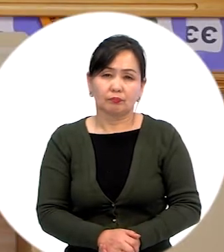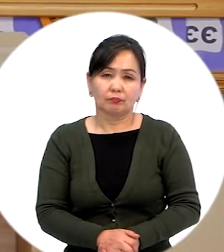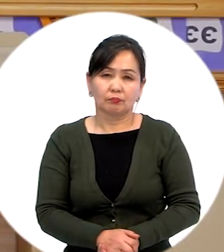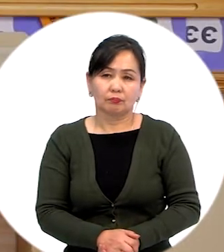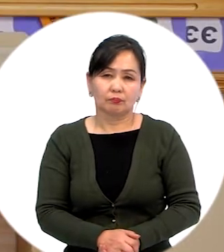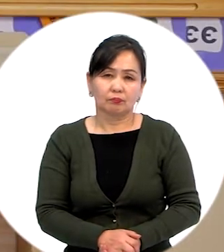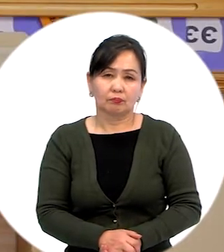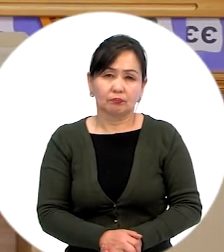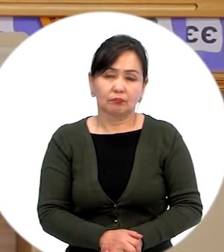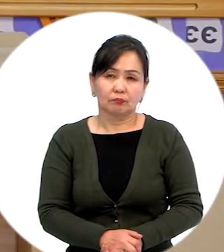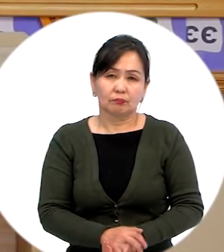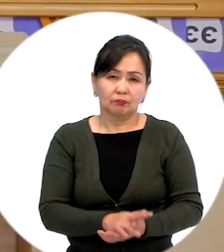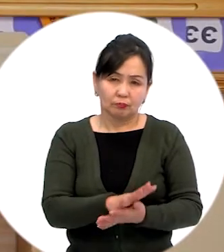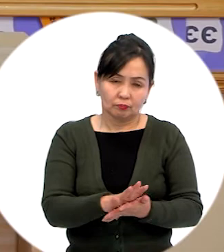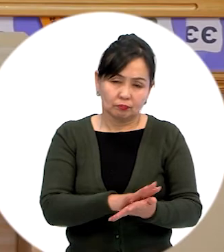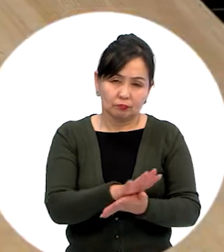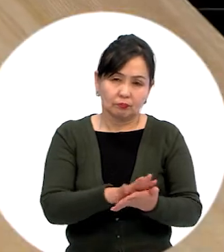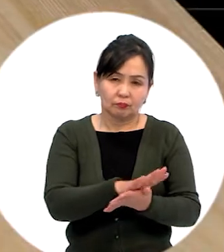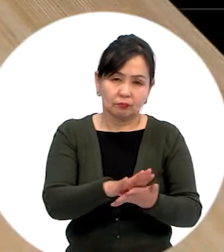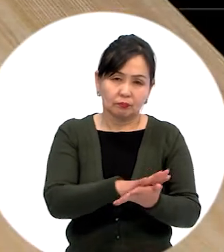За ингээ бүрэн хилээ тавиад аваарай.